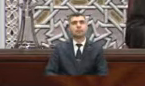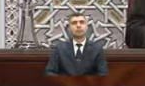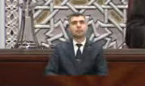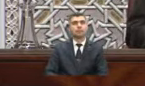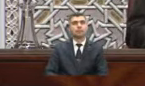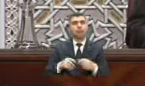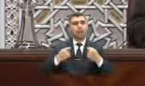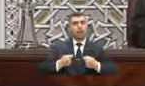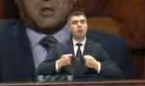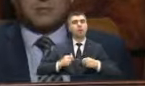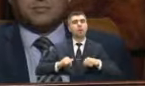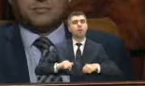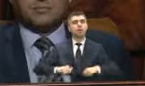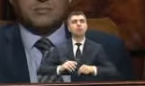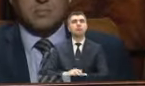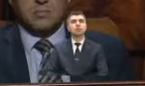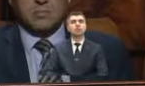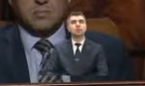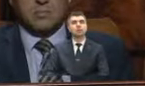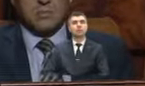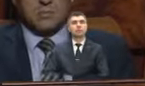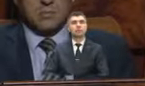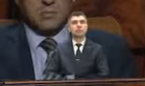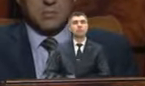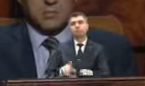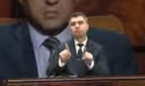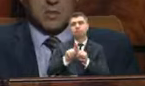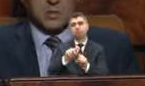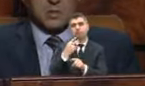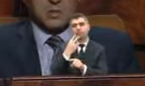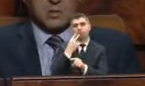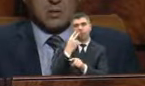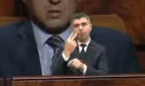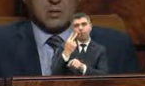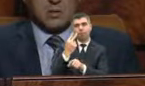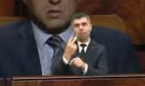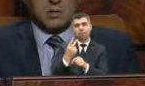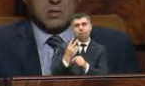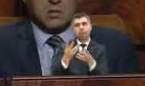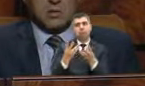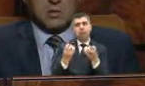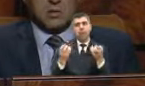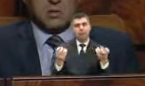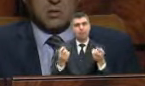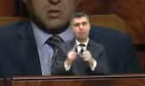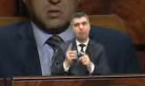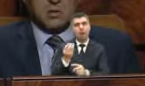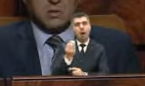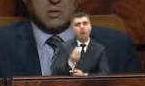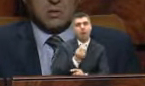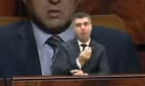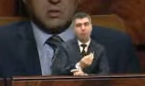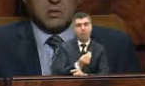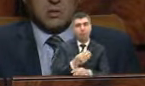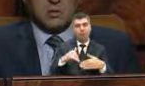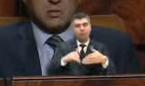السيد الرئيس، السيدة الوزيرة المحترمة، أصبحت ظاهرة أطفال وضعية الشارع من الظواهر